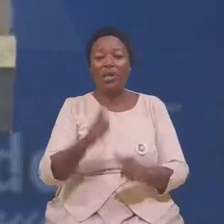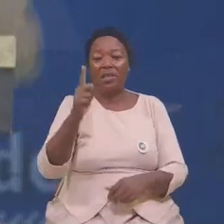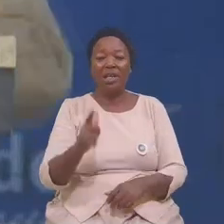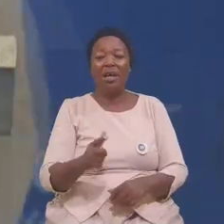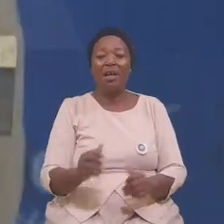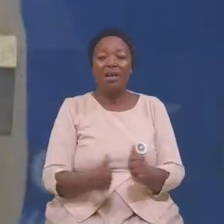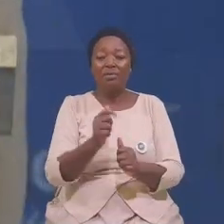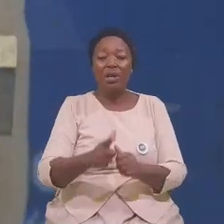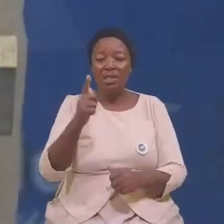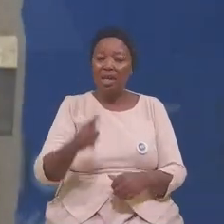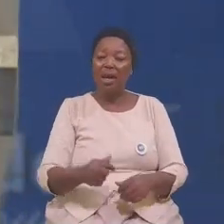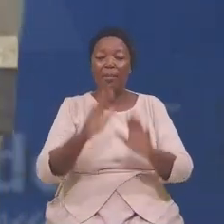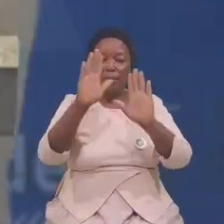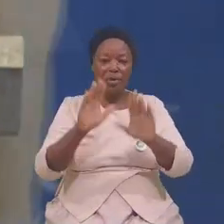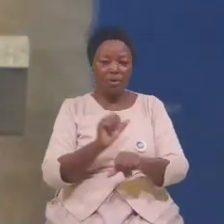miracles.